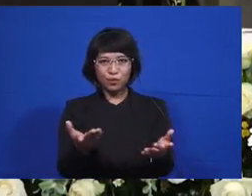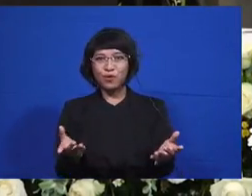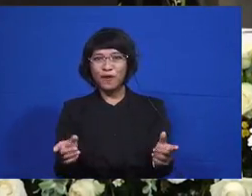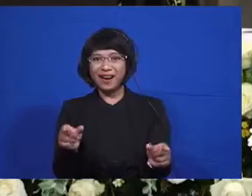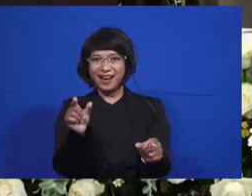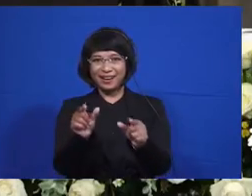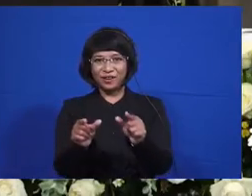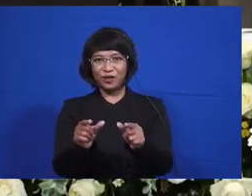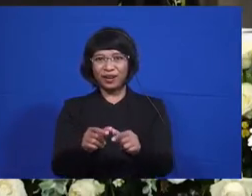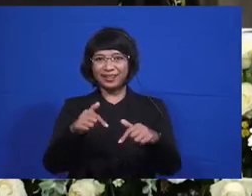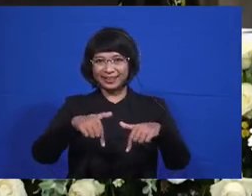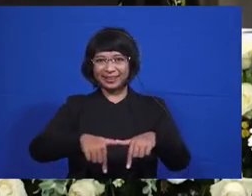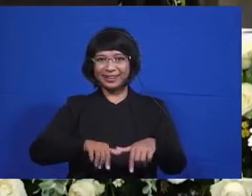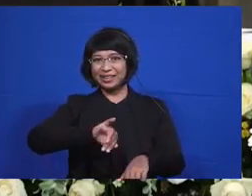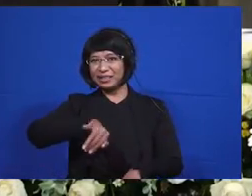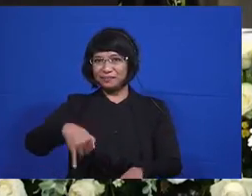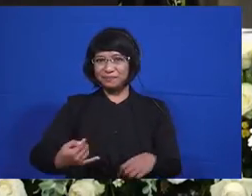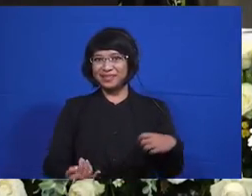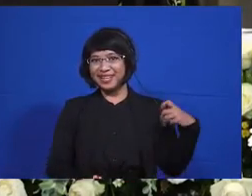Inilah yang menjadi